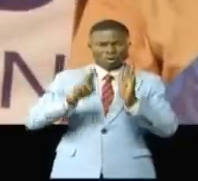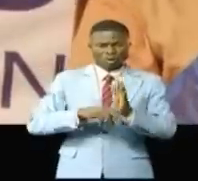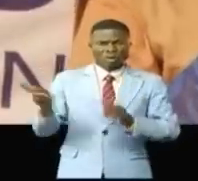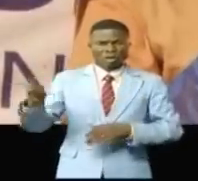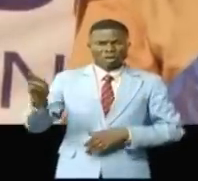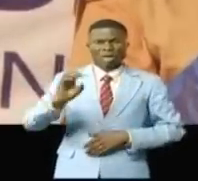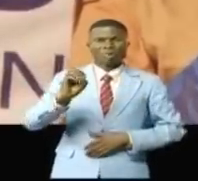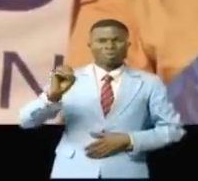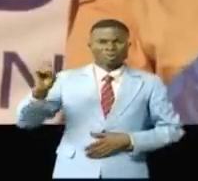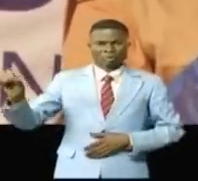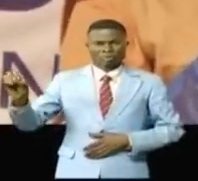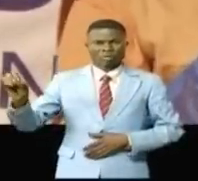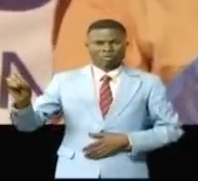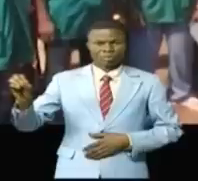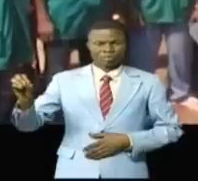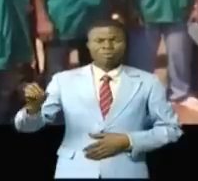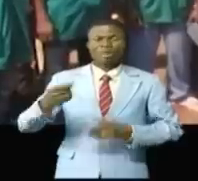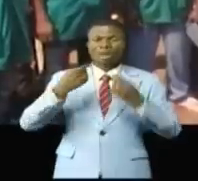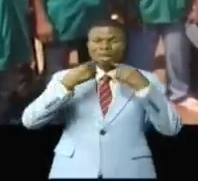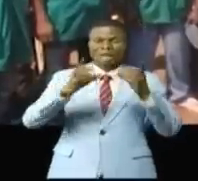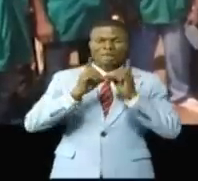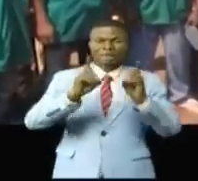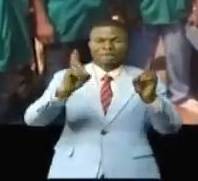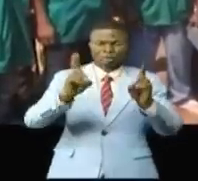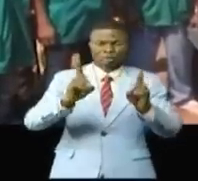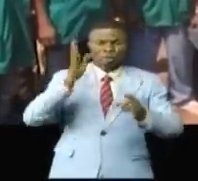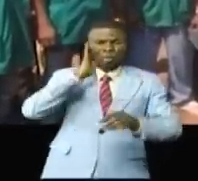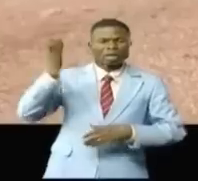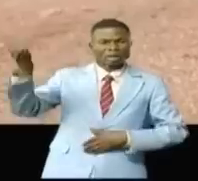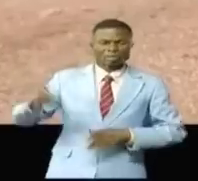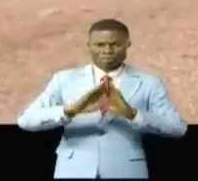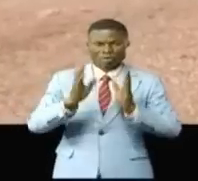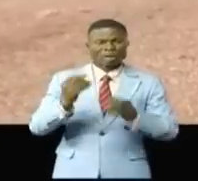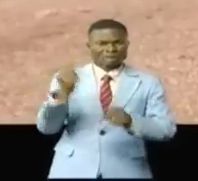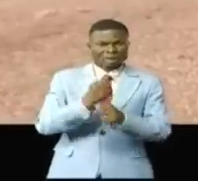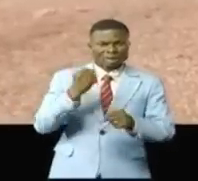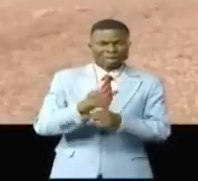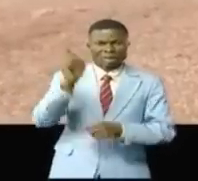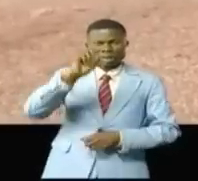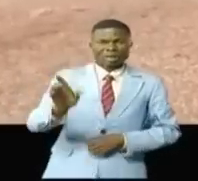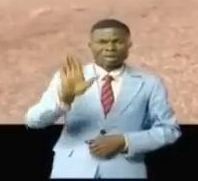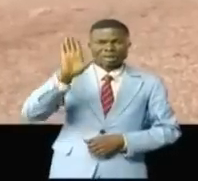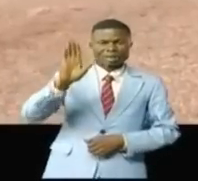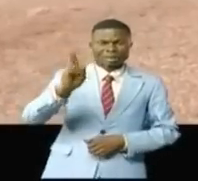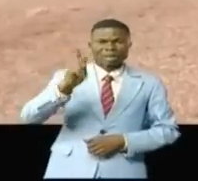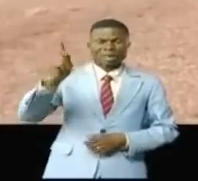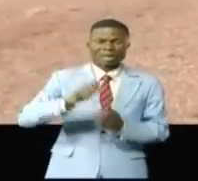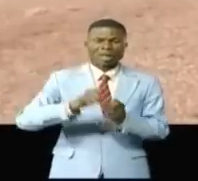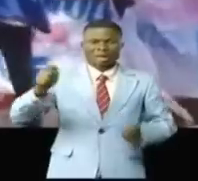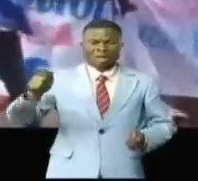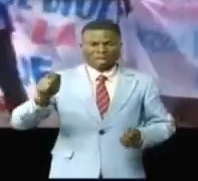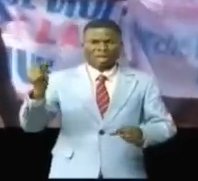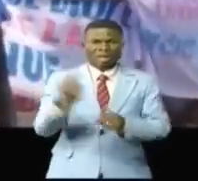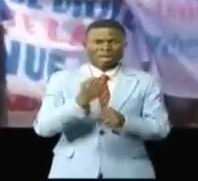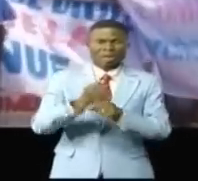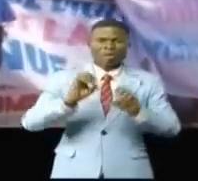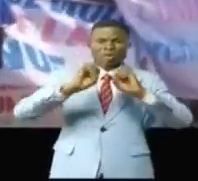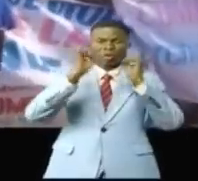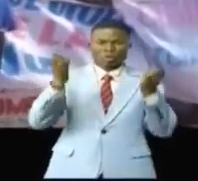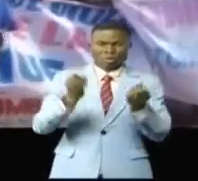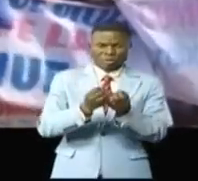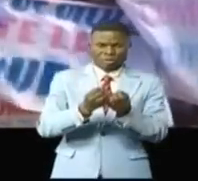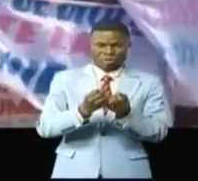Kasaï oriental qui a prononcé le mot de bienvenue. Ces travaux de 35 km exécutés par l'entreprise